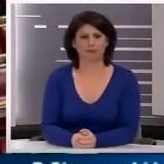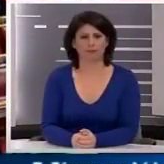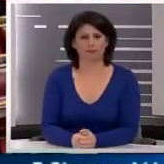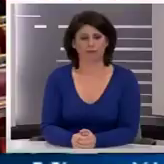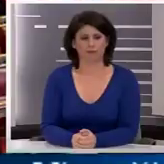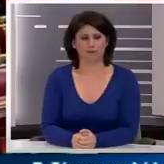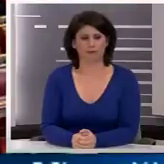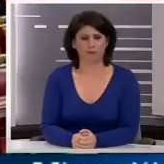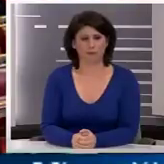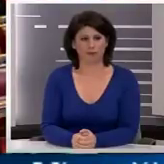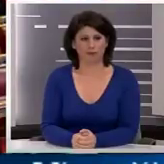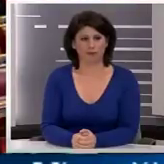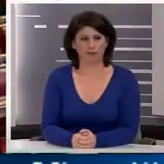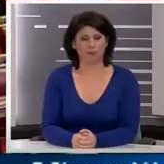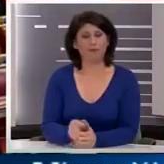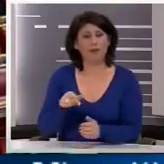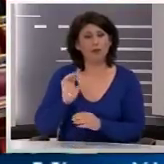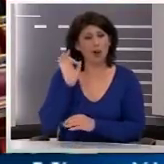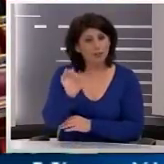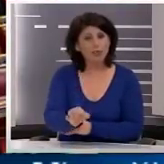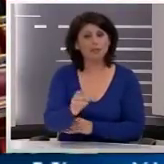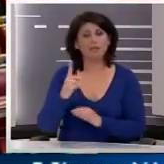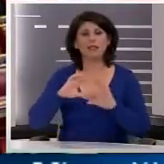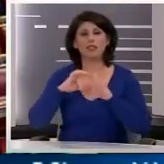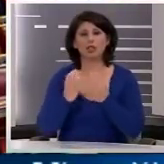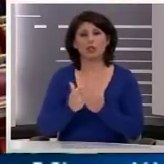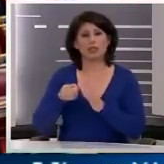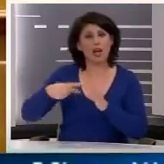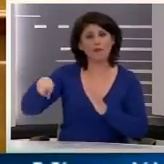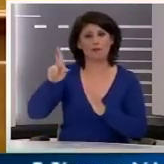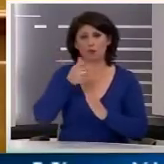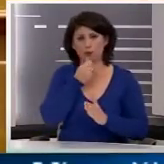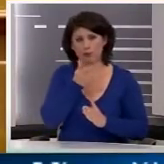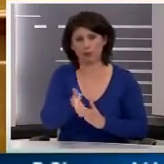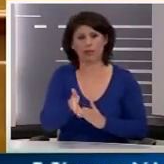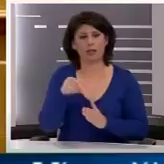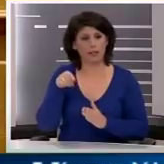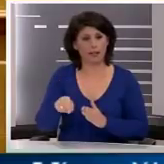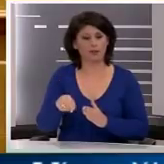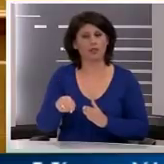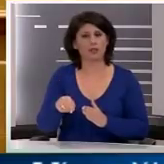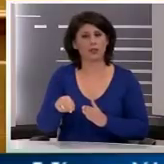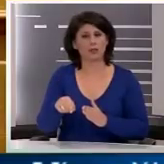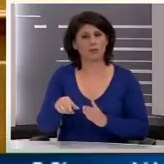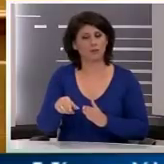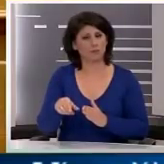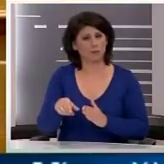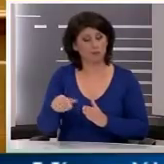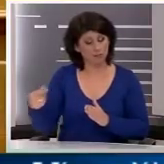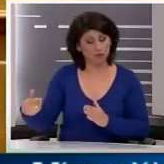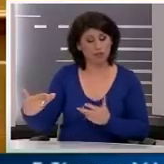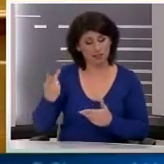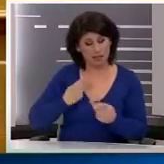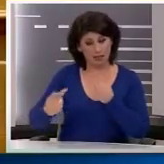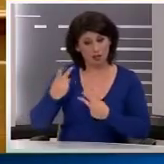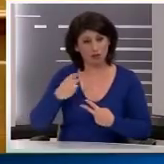Και αυτό βεβαίως οδήγησε σε μια συνολική αύξηση της δαπάνης για την οποία παραπιστικά μας κατηγορείτε,